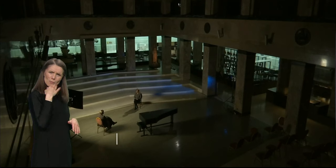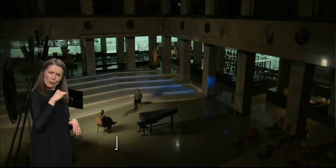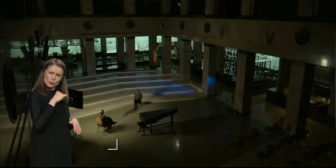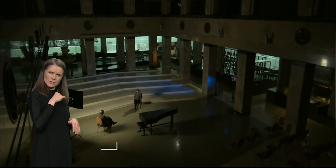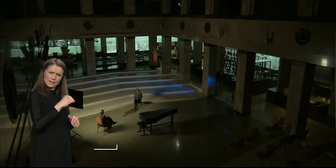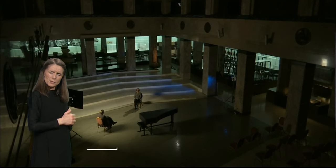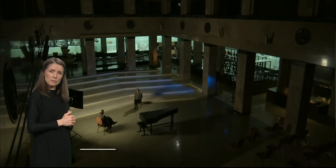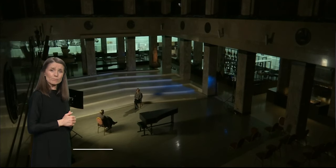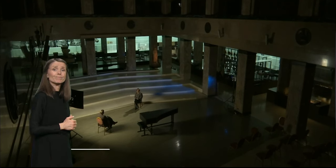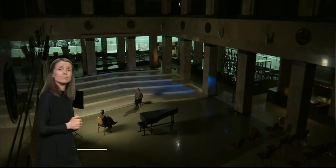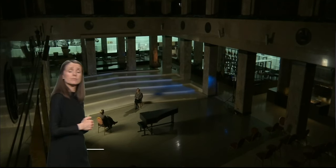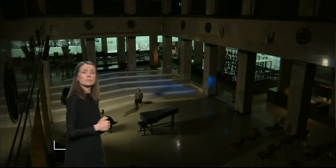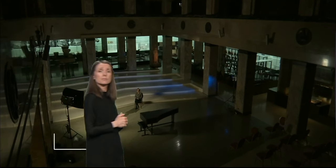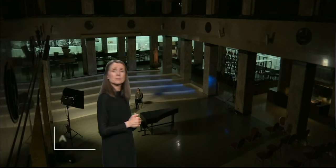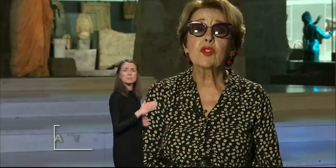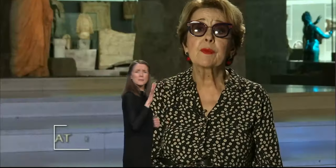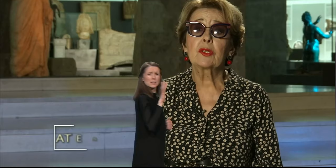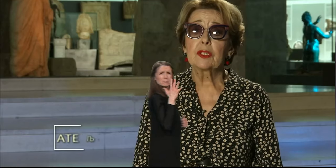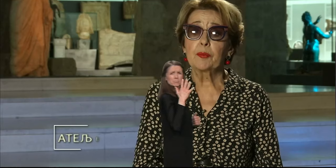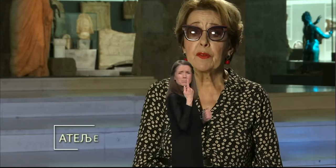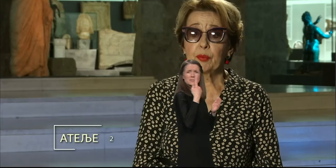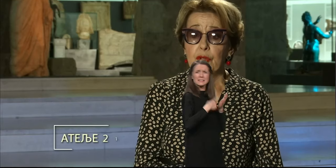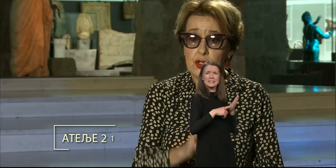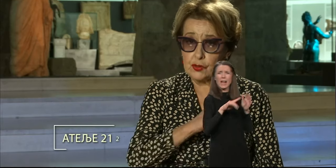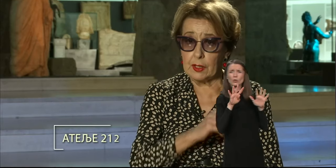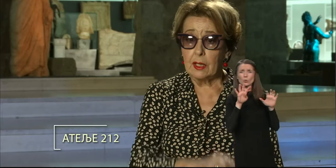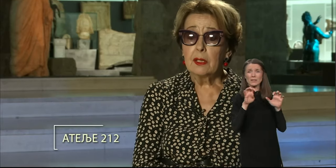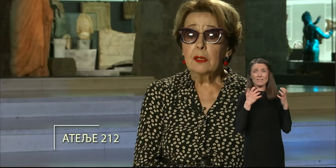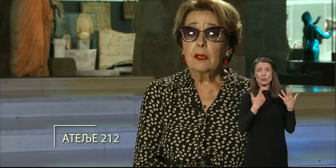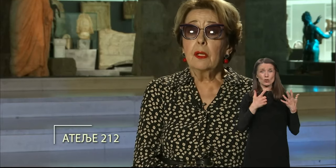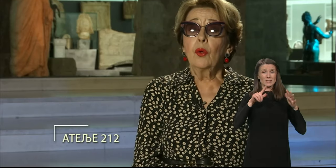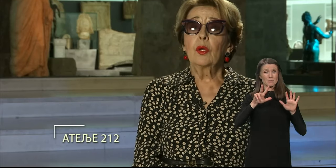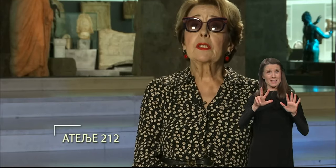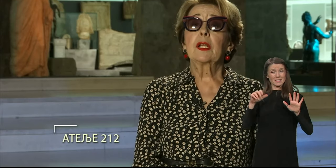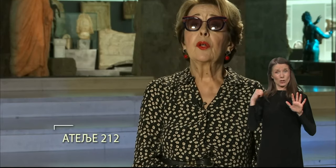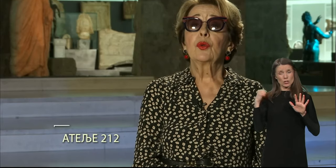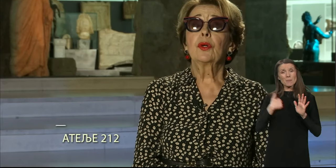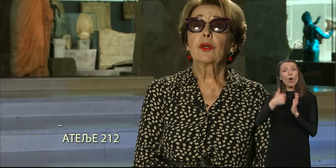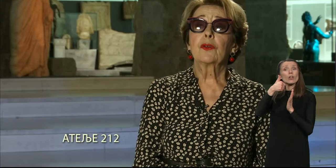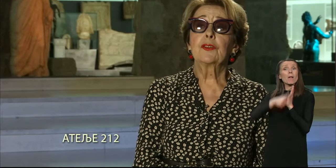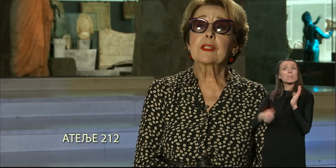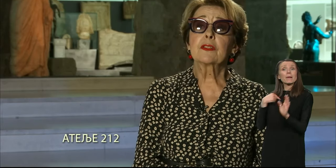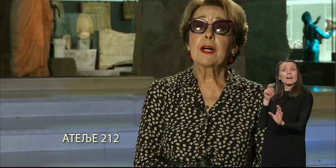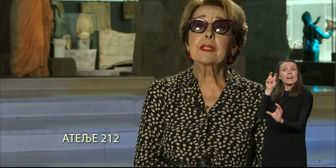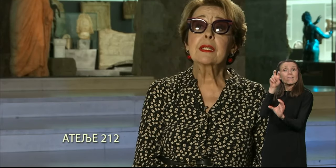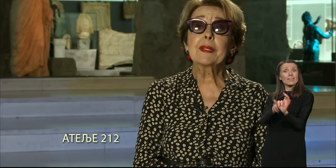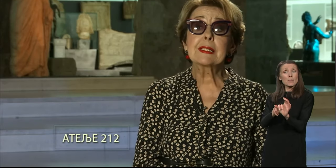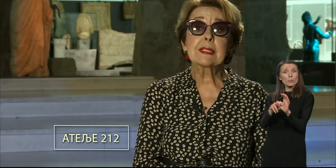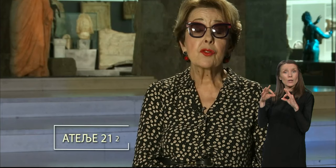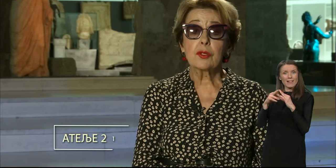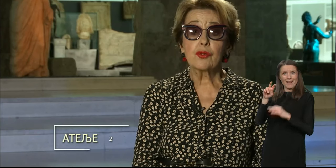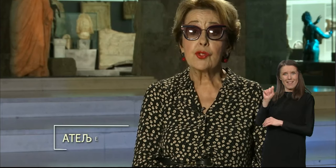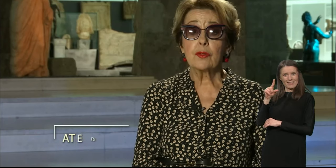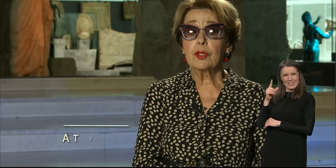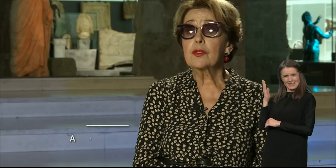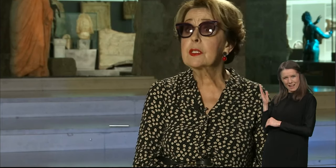sam, recimo, tek 78. godine prvi put gostovala u ateljeu 212. Imala sam